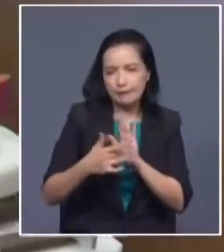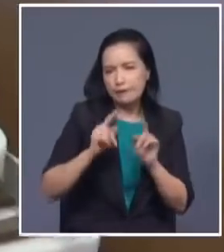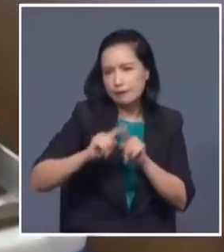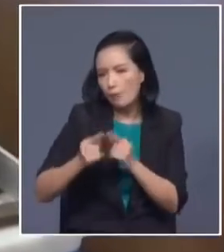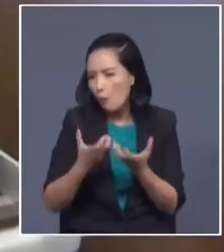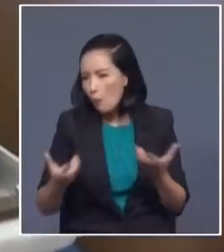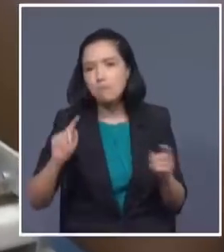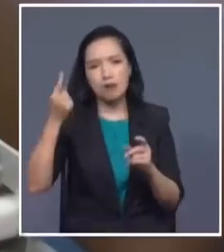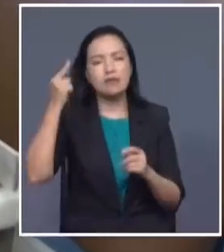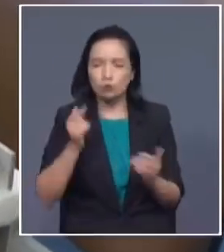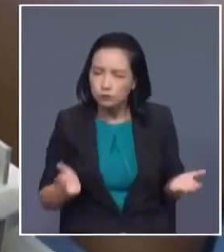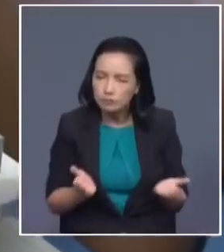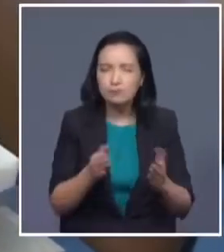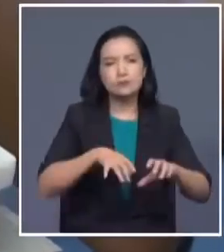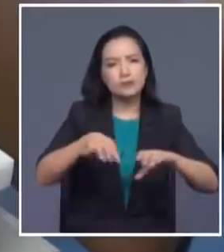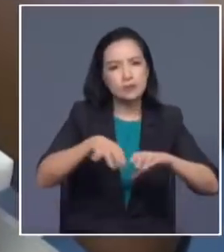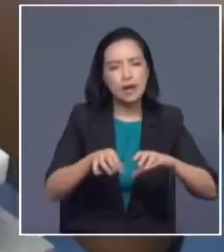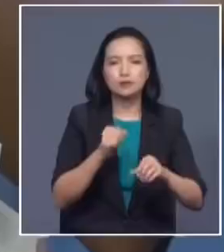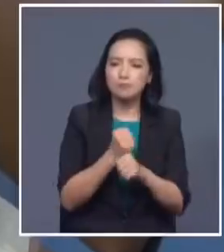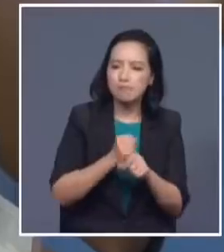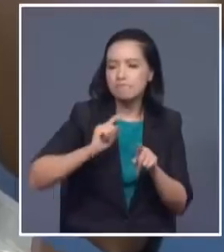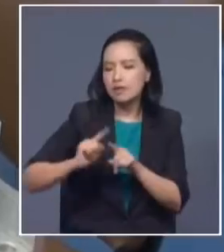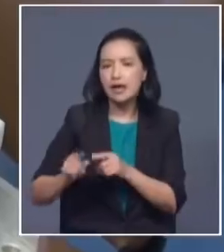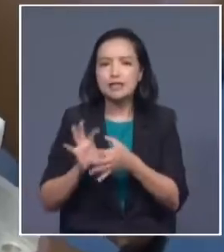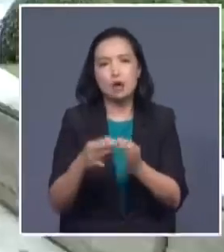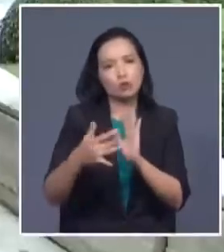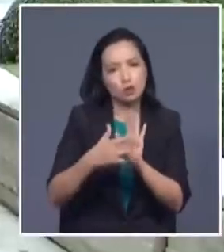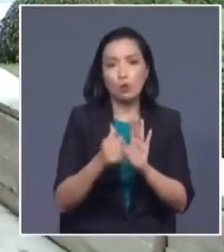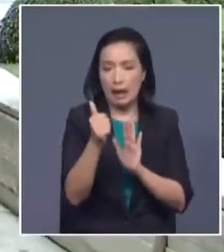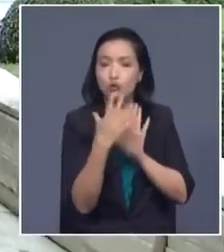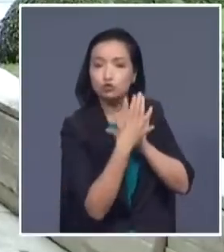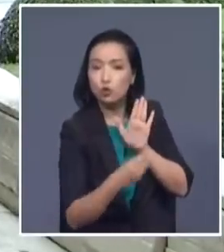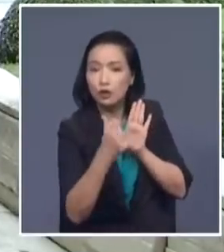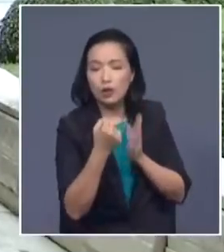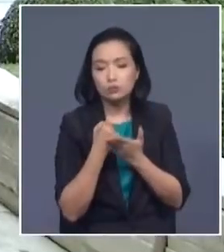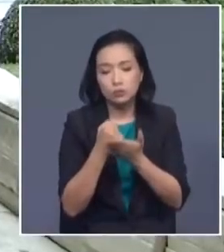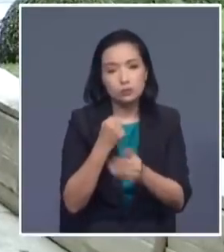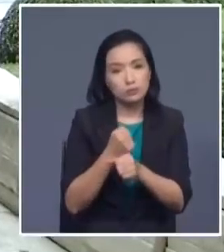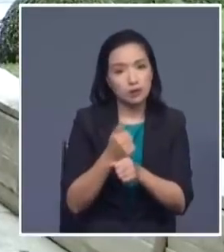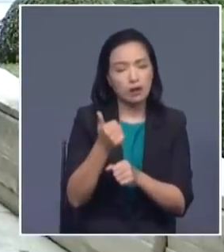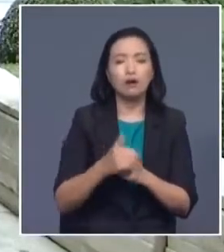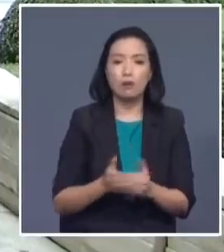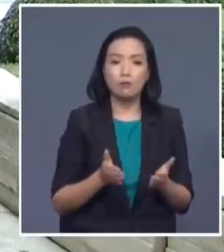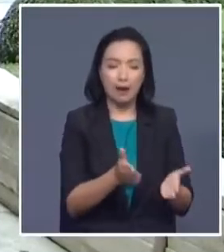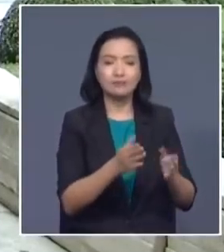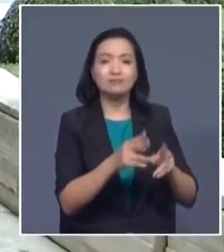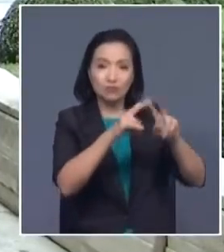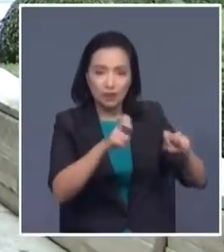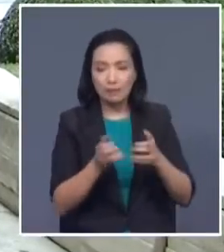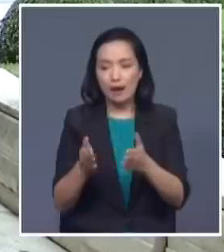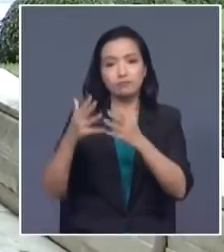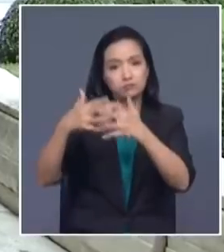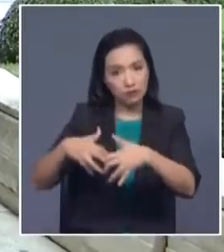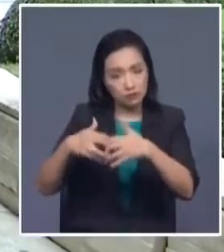กรรมให้สามารถบริหารจัดการนวัตกรรมได้ถ่ายทอดเทคโนโลยีได้ช่วยหนุนการทำงานทั้งของภาคการวิจัยและภาคอุตสาหกร